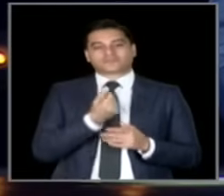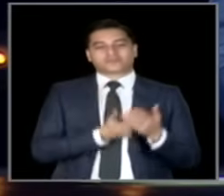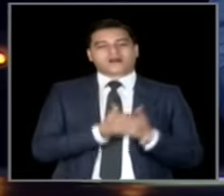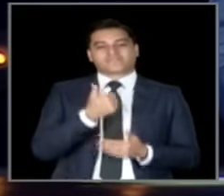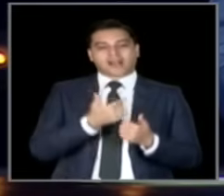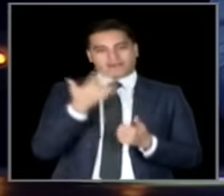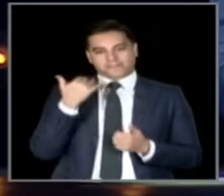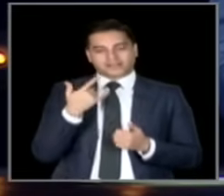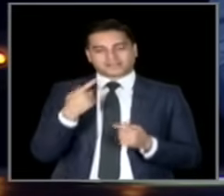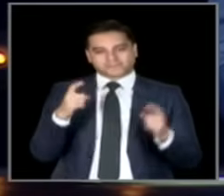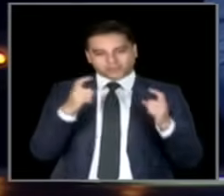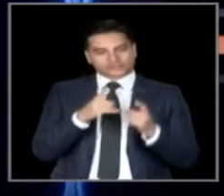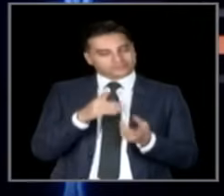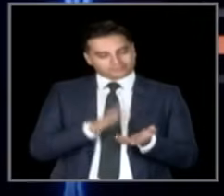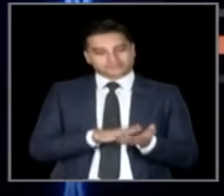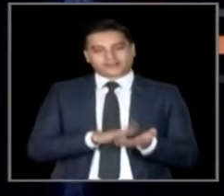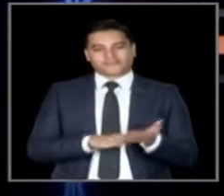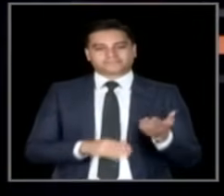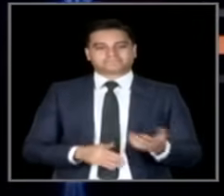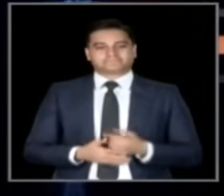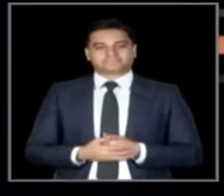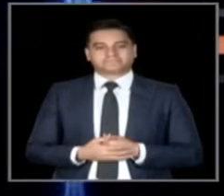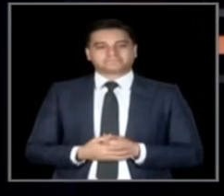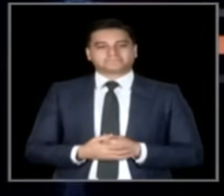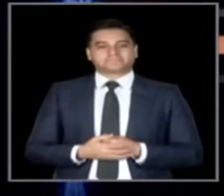لاعب في فريقك الماتش اللي فات، برافو عليكي.